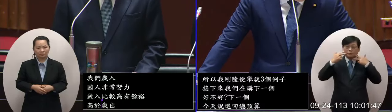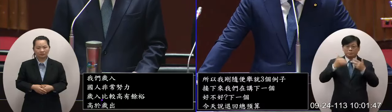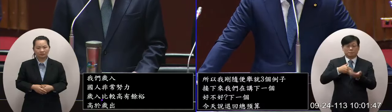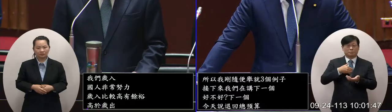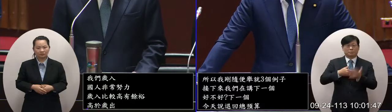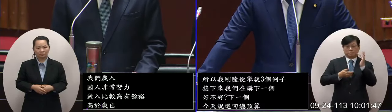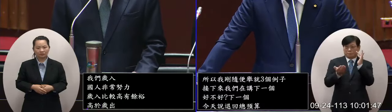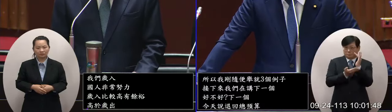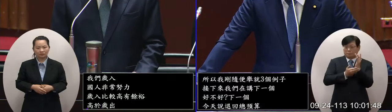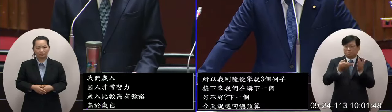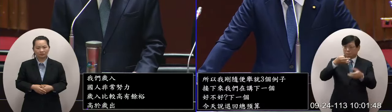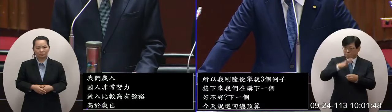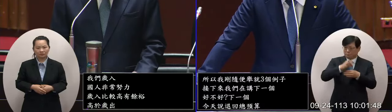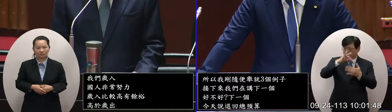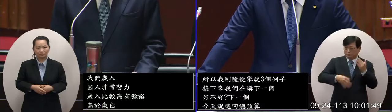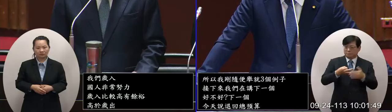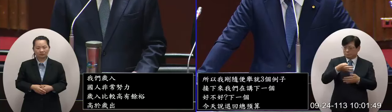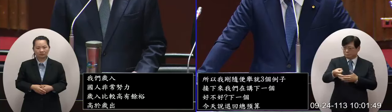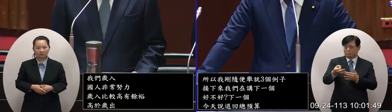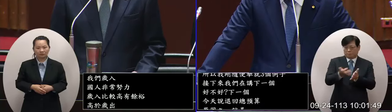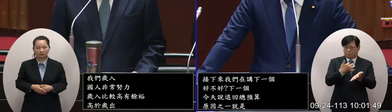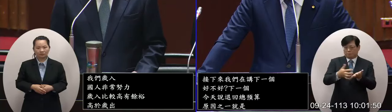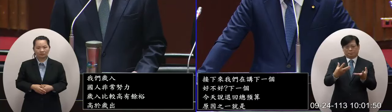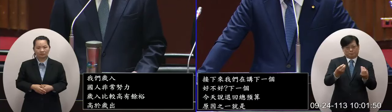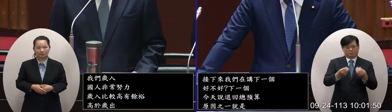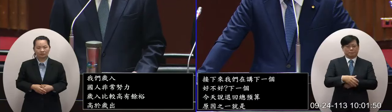禁法补偿条例的预算嘛，对不对？